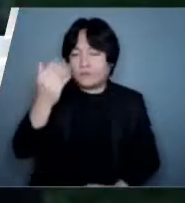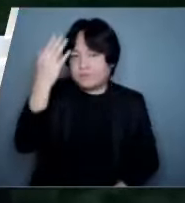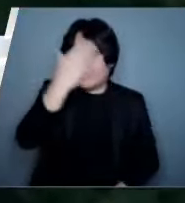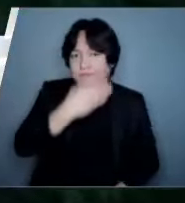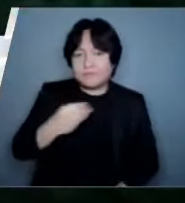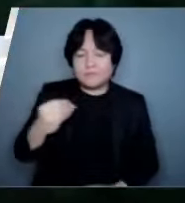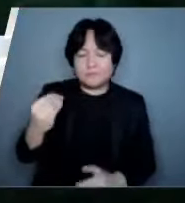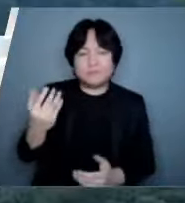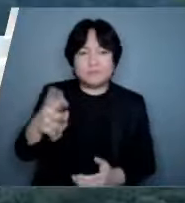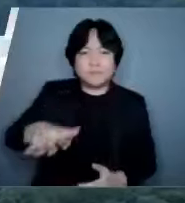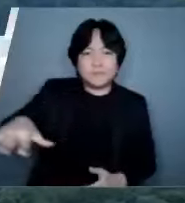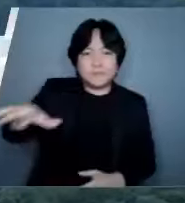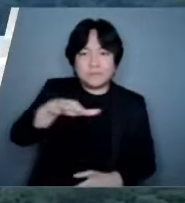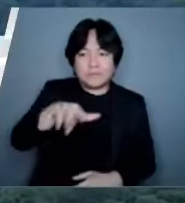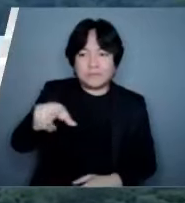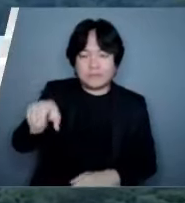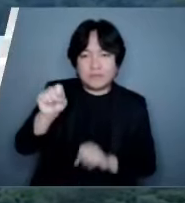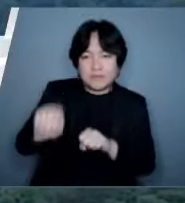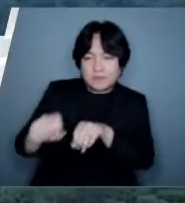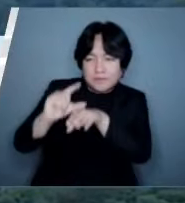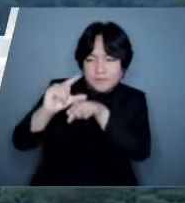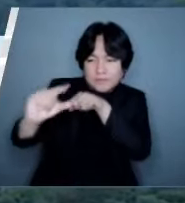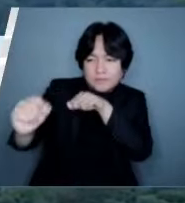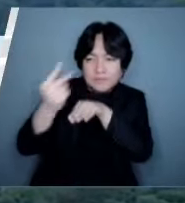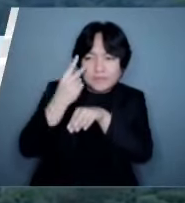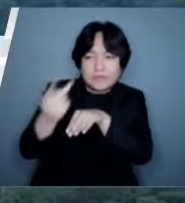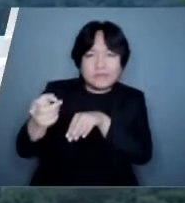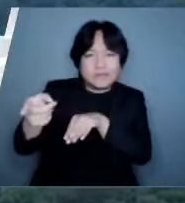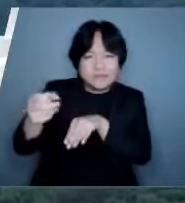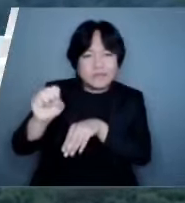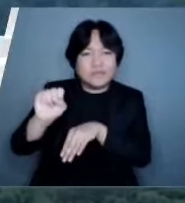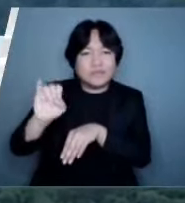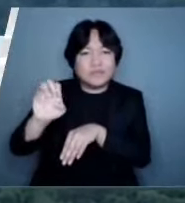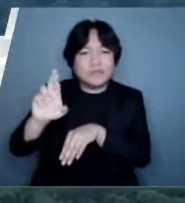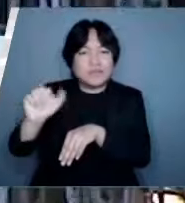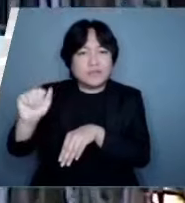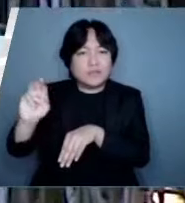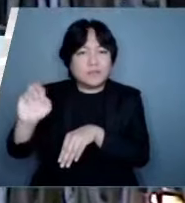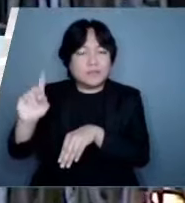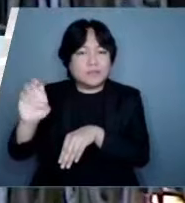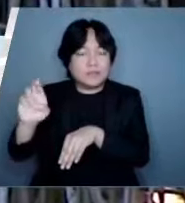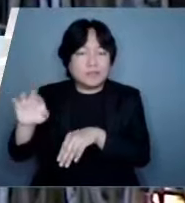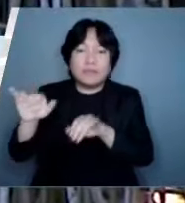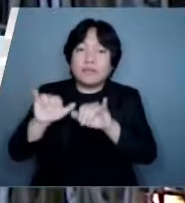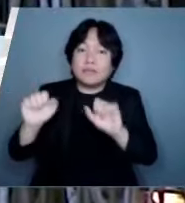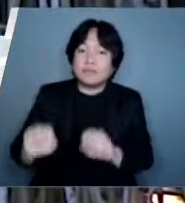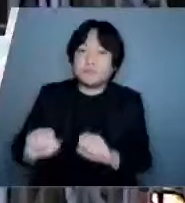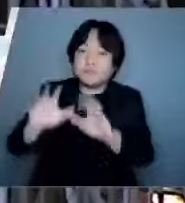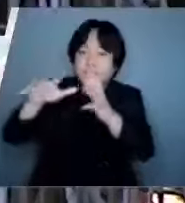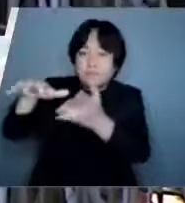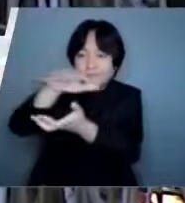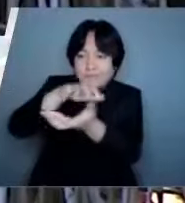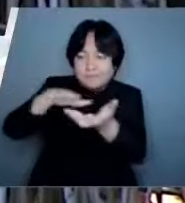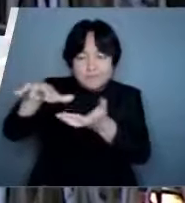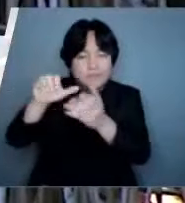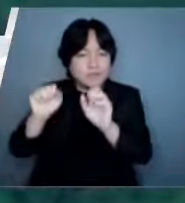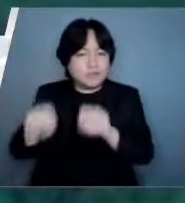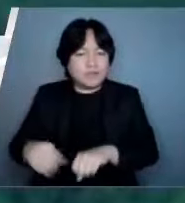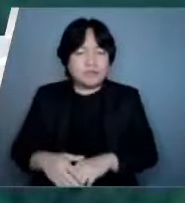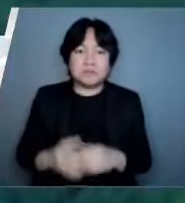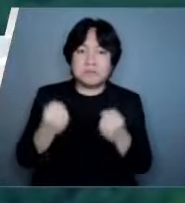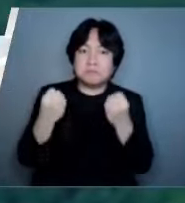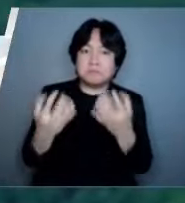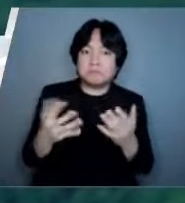rito ang siera Madre maging ang Sea of clouds lalo na kung maganda ang panahon marami sa mga dumayong nagbabad sa viewdeck